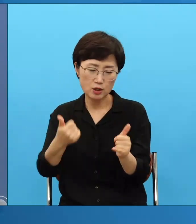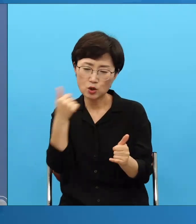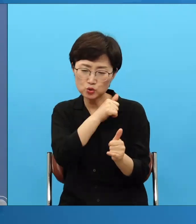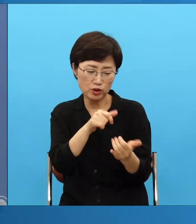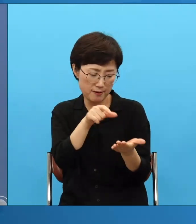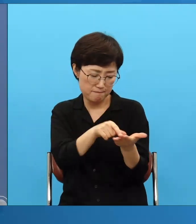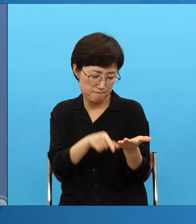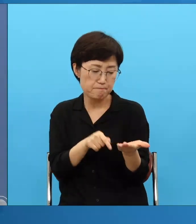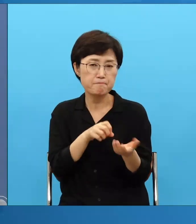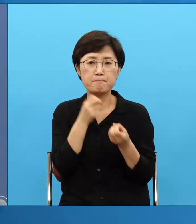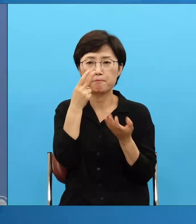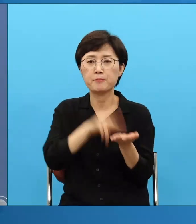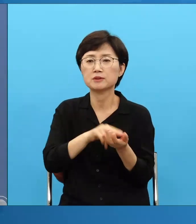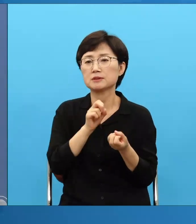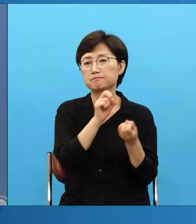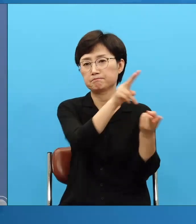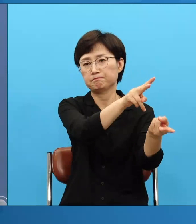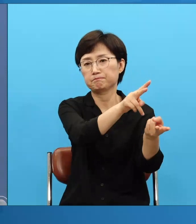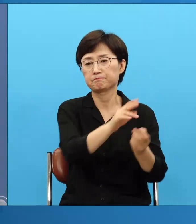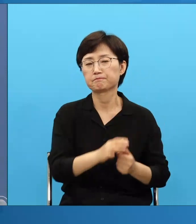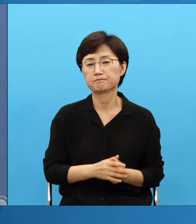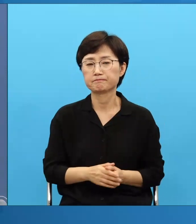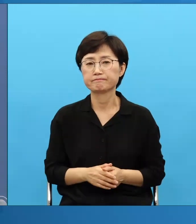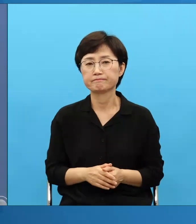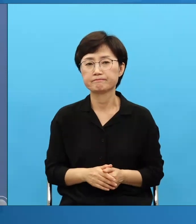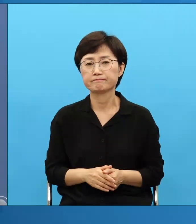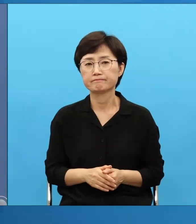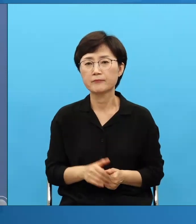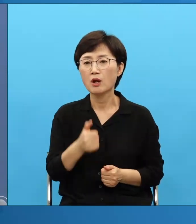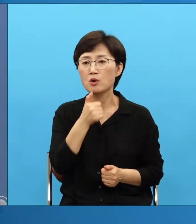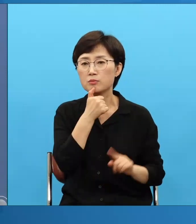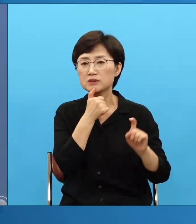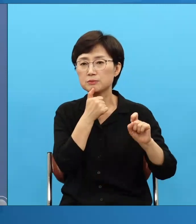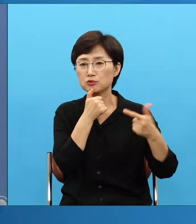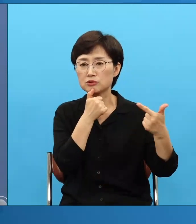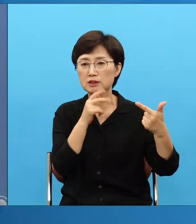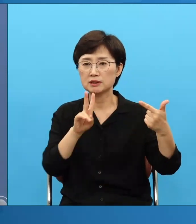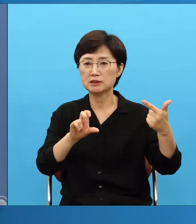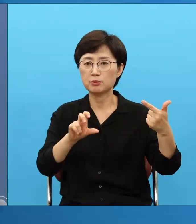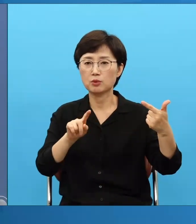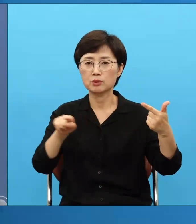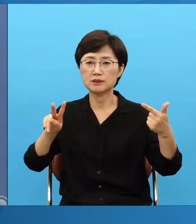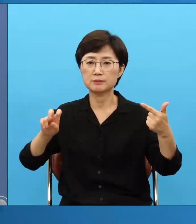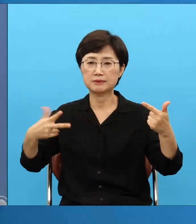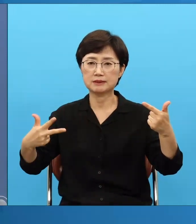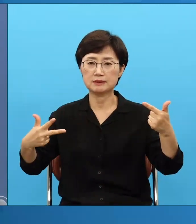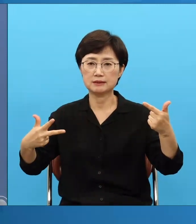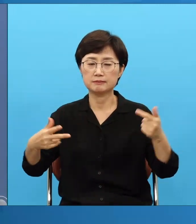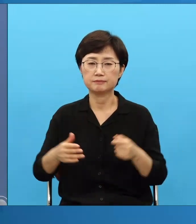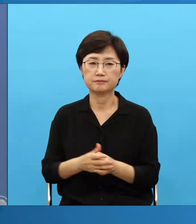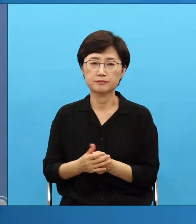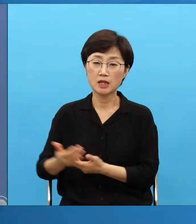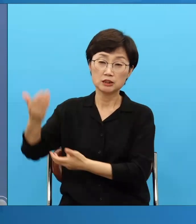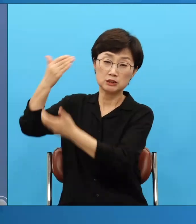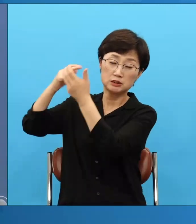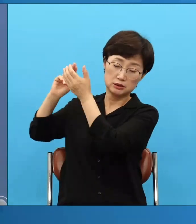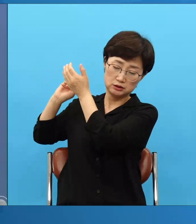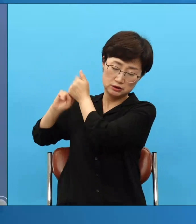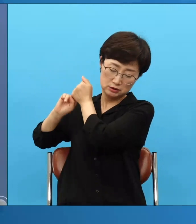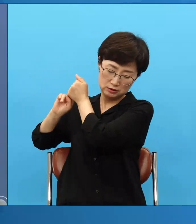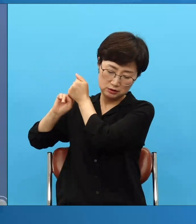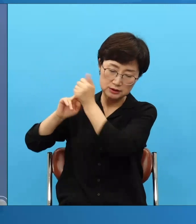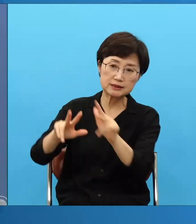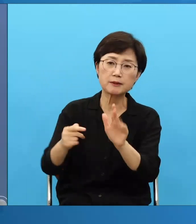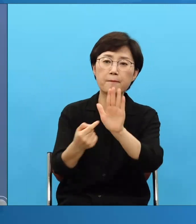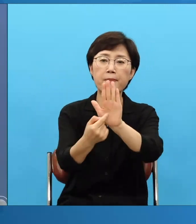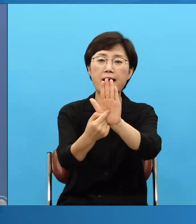and Aquila as my co-workers in Christ Jesus. 로마서 16장 25절 27절에 영세전에 감추었던 건 이제 나타낸